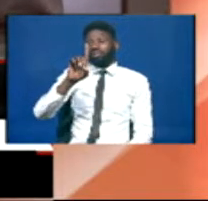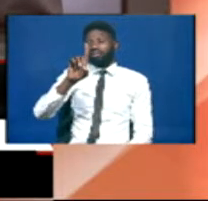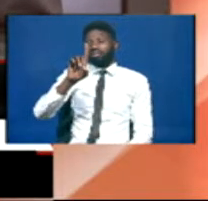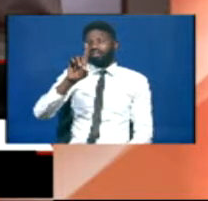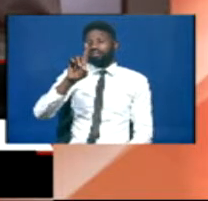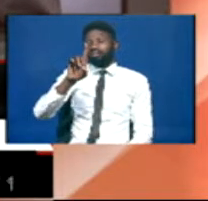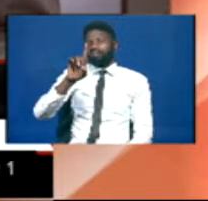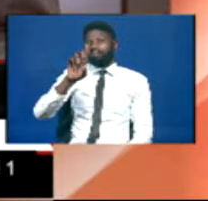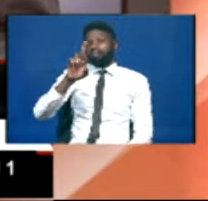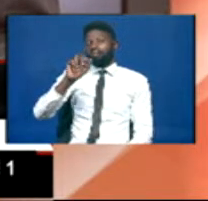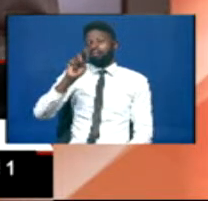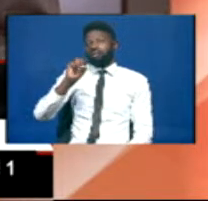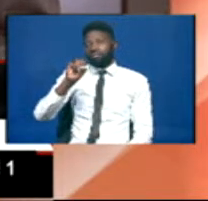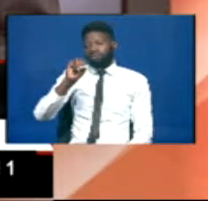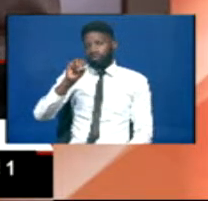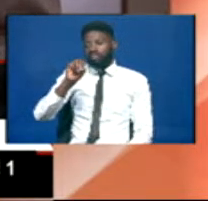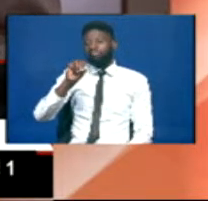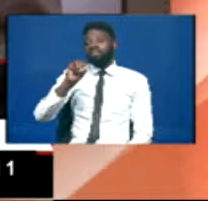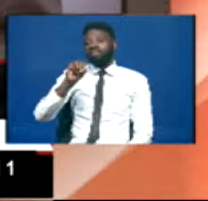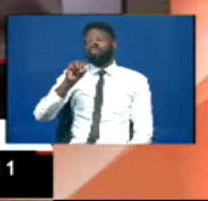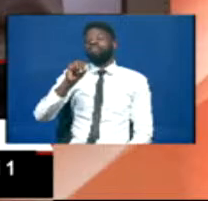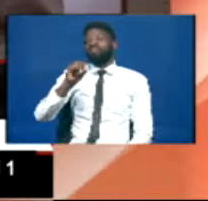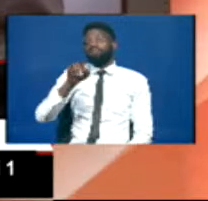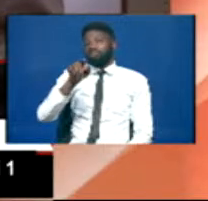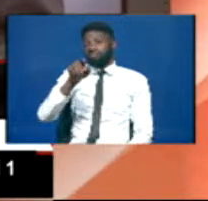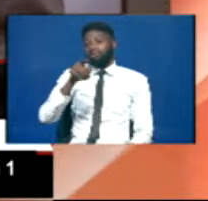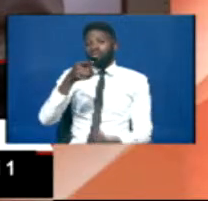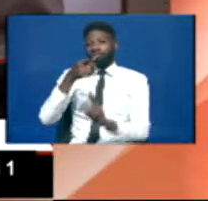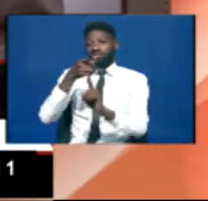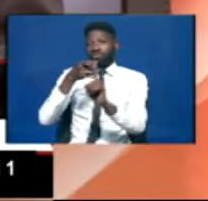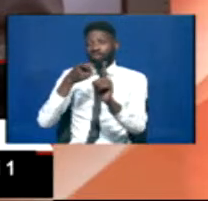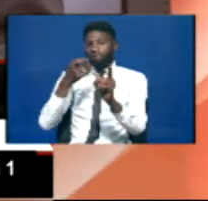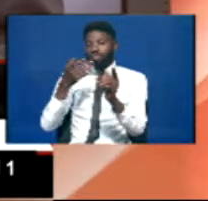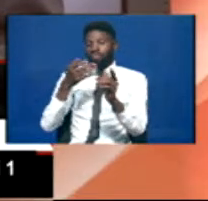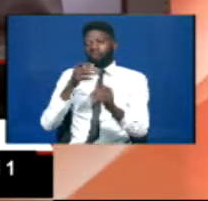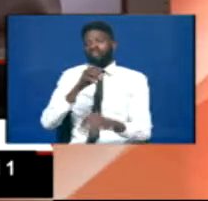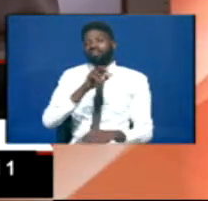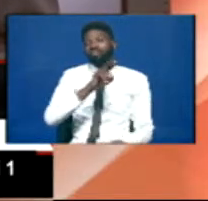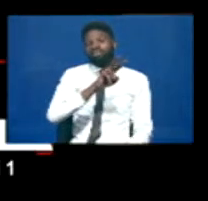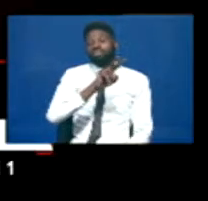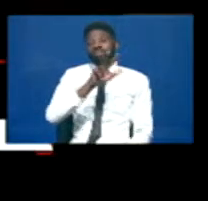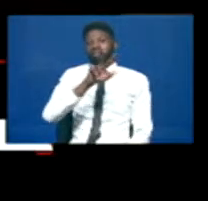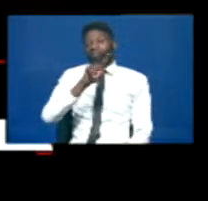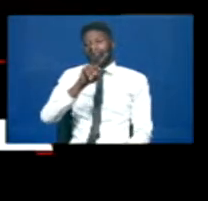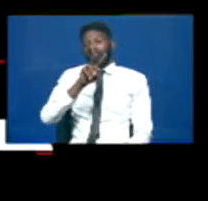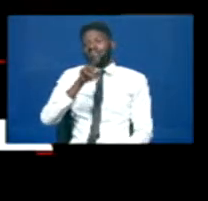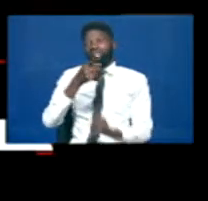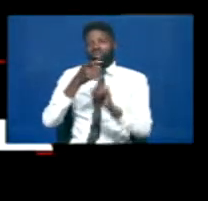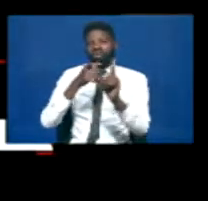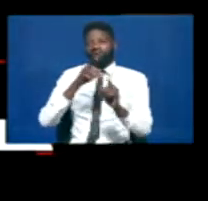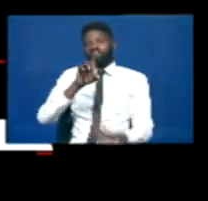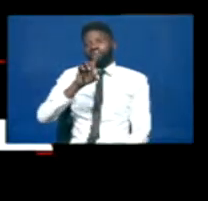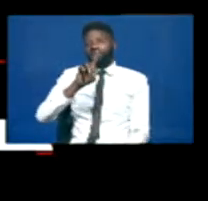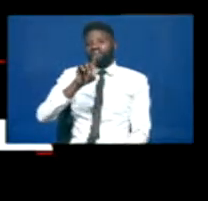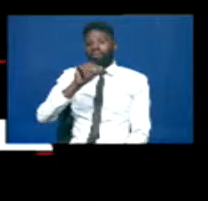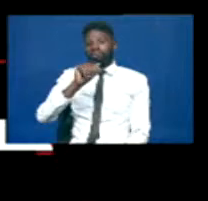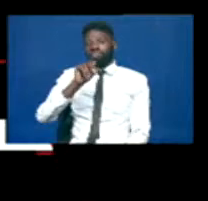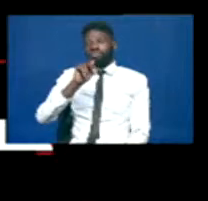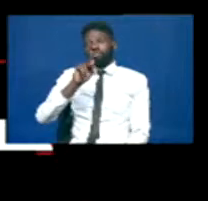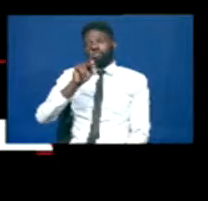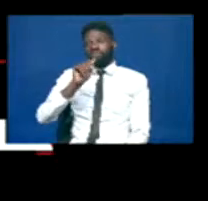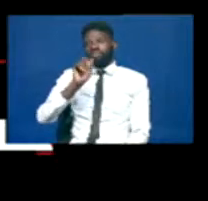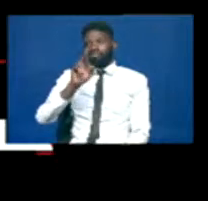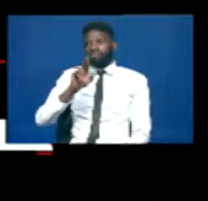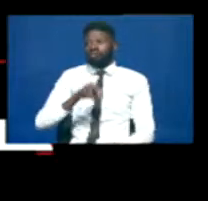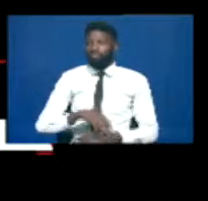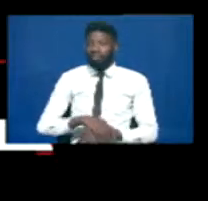wa kilomita 242 kutoka jiji kuu Dhaka, kwa mujibu wa afisa mmoja mkuu. Moto huu